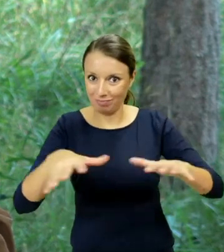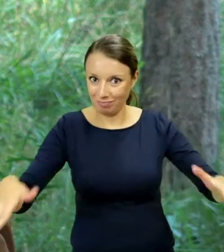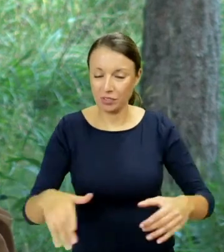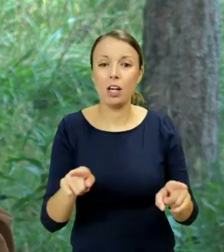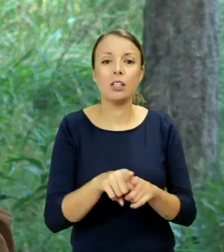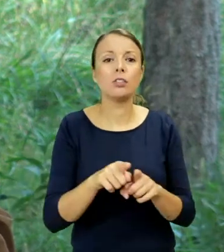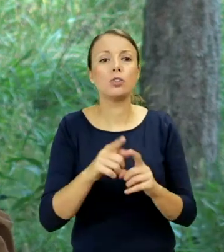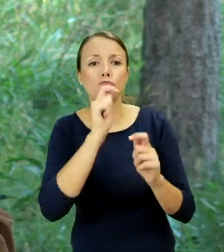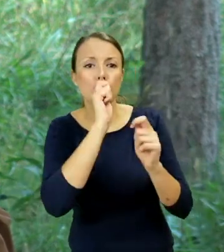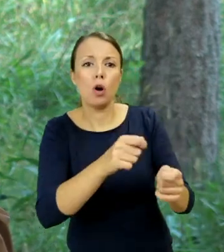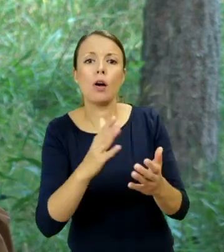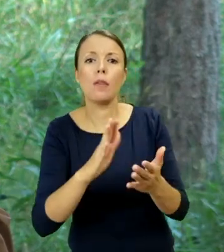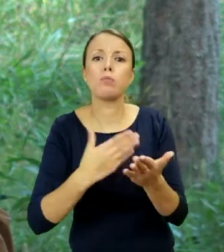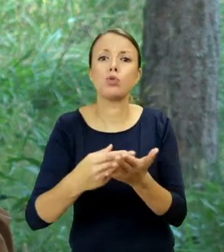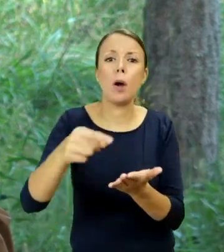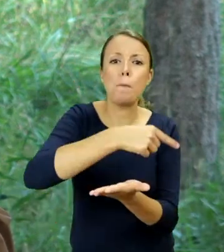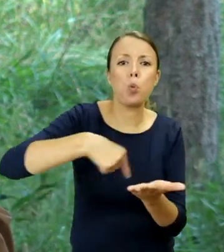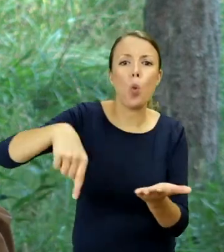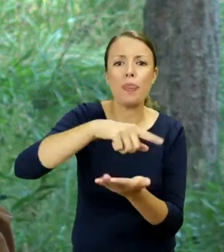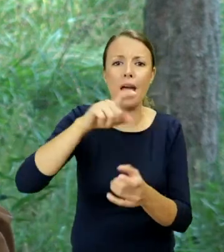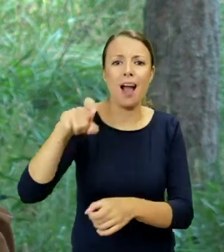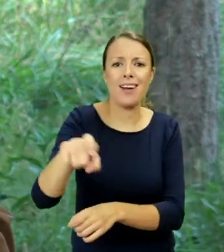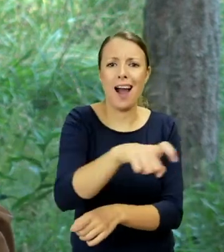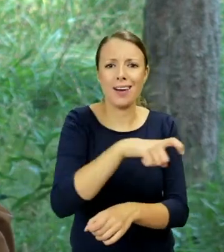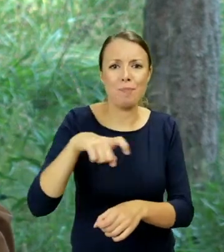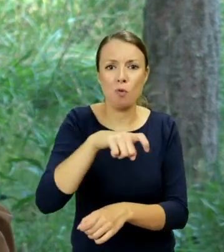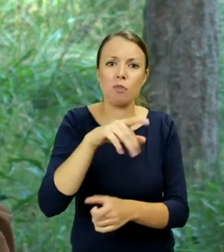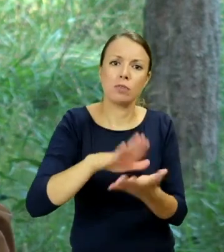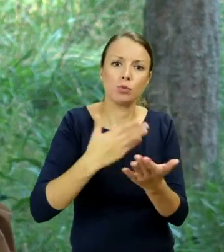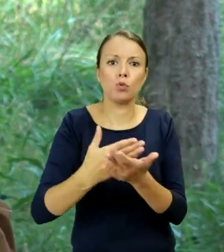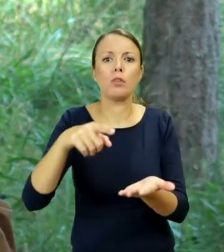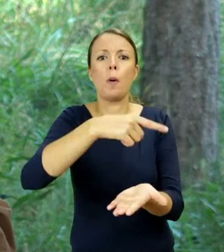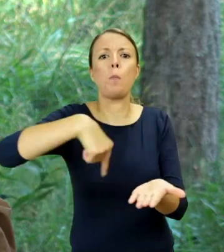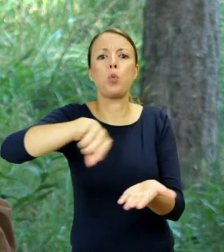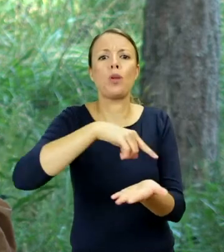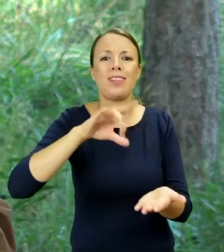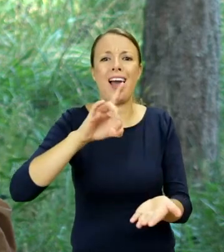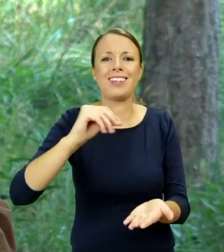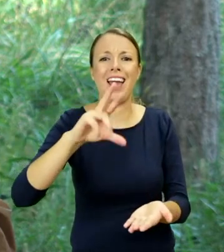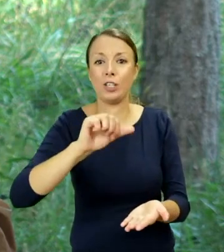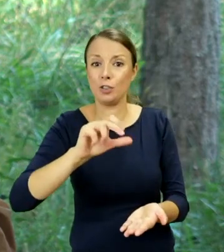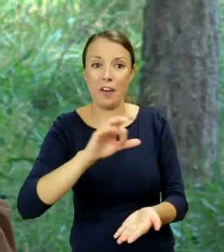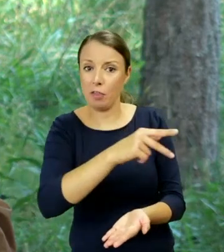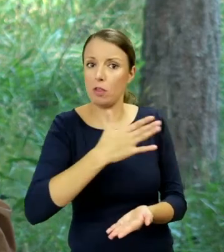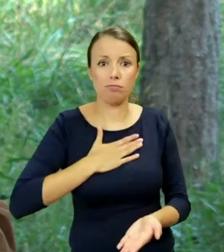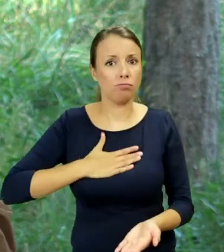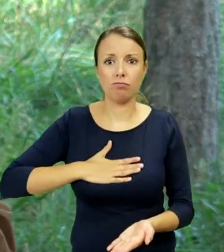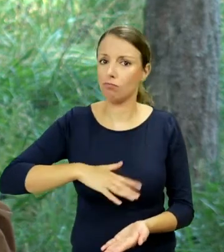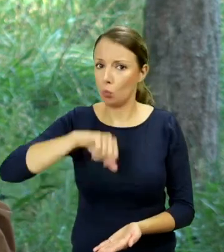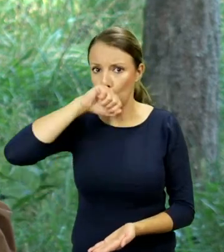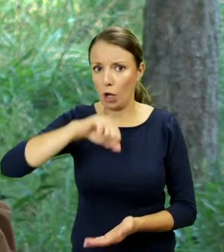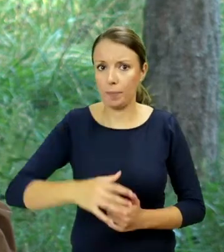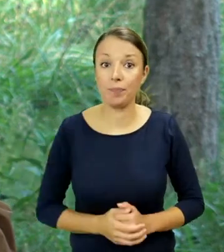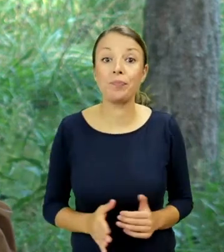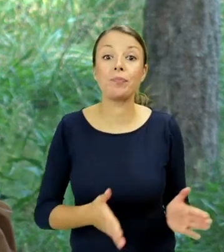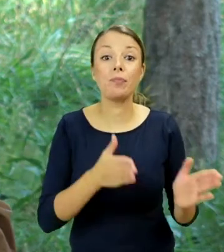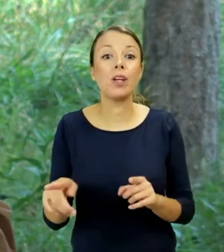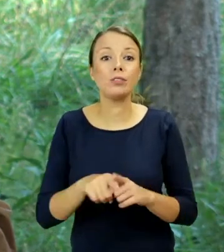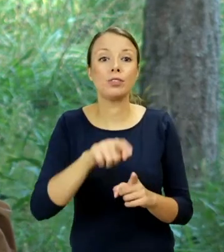innymi płytę Gershwina, którego bardzo, bardzo lubiła. Ale też Aleksandra Piłsudska